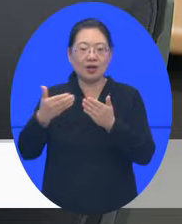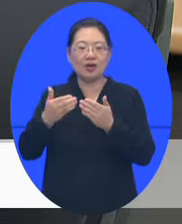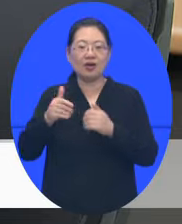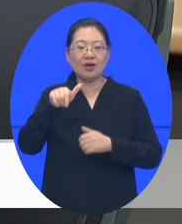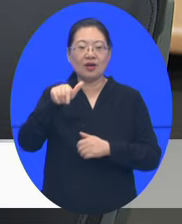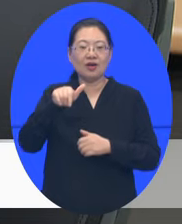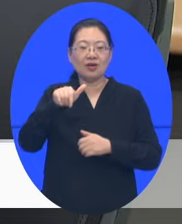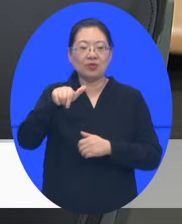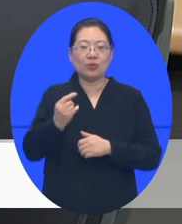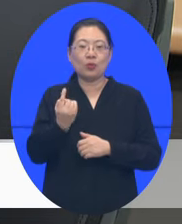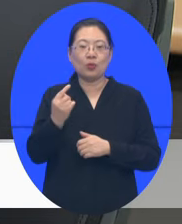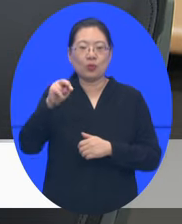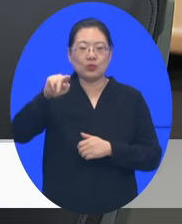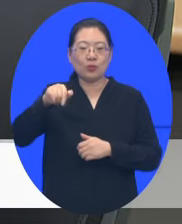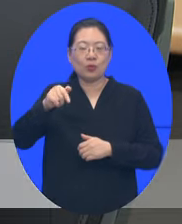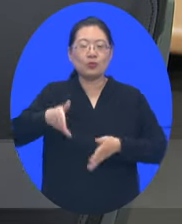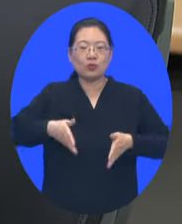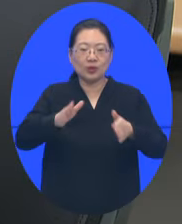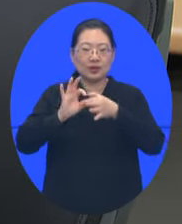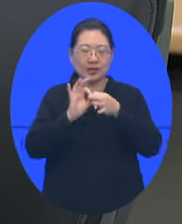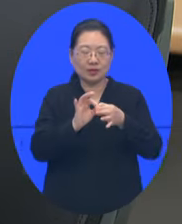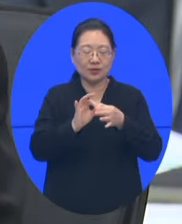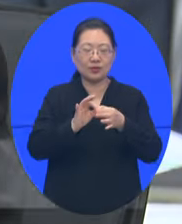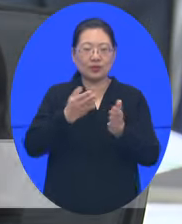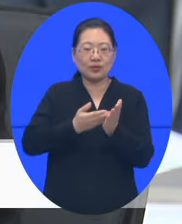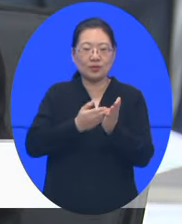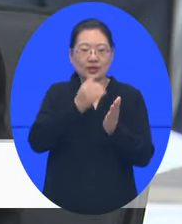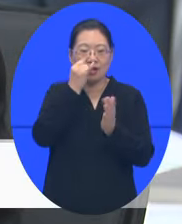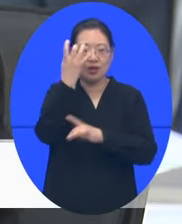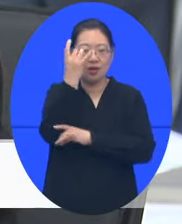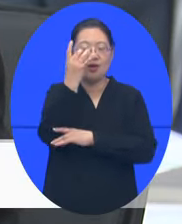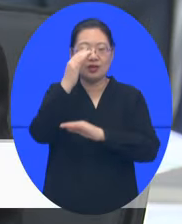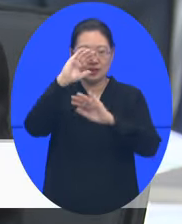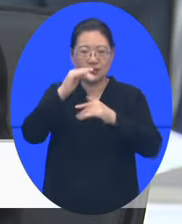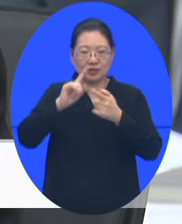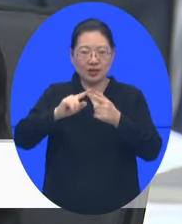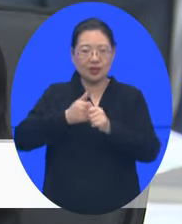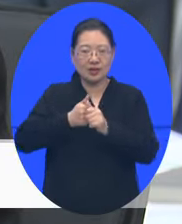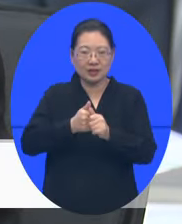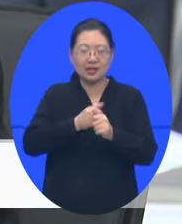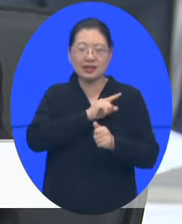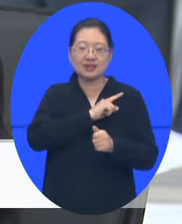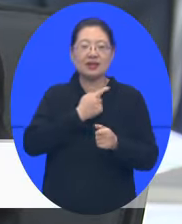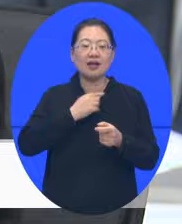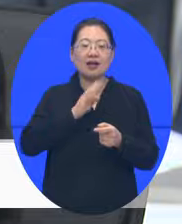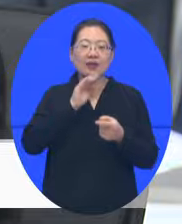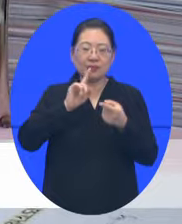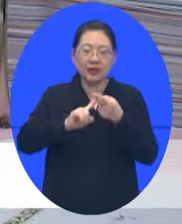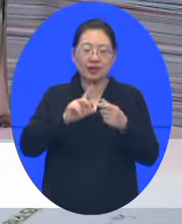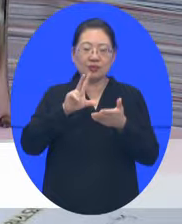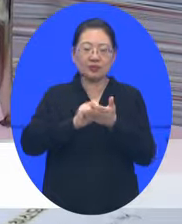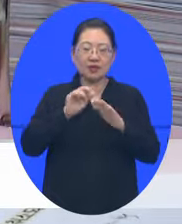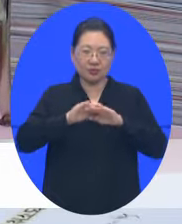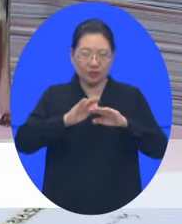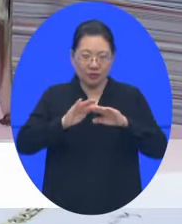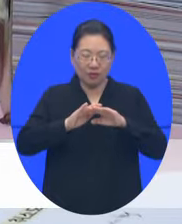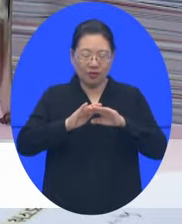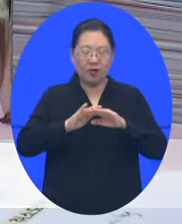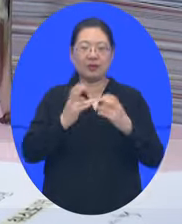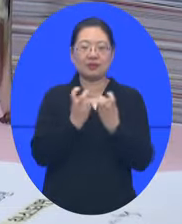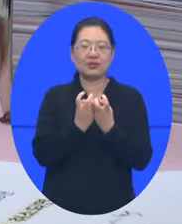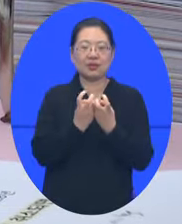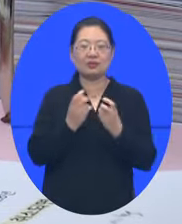양평 고속도로가 계속해서 도마 위에 올랐습니다. 김 지사는 원한 대로 가는 것이 가장 합리적이고 문제를 푸는